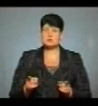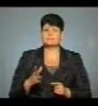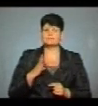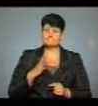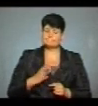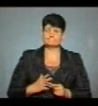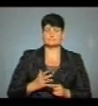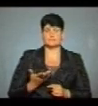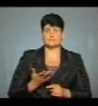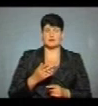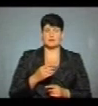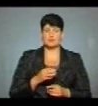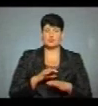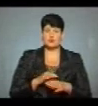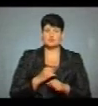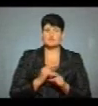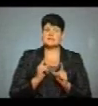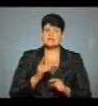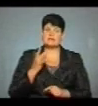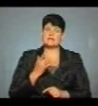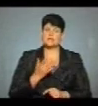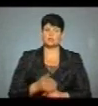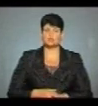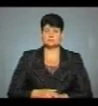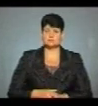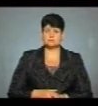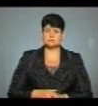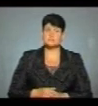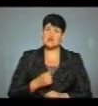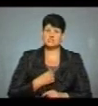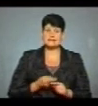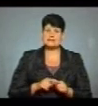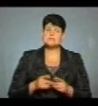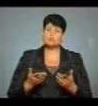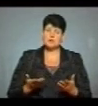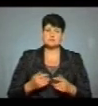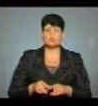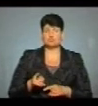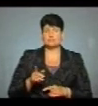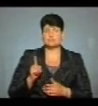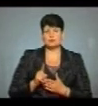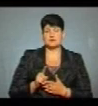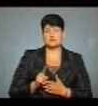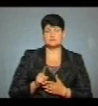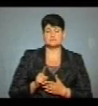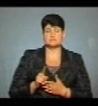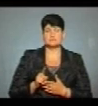нас інтенсивно роботи проводити виключно влітку. На жаль, от така ситуація, і тому ми змушені розтягати